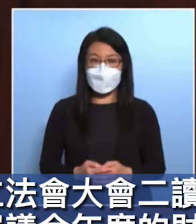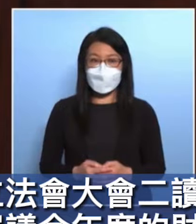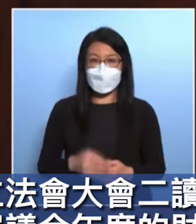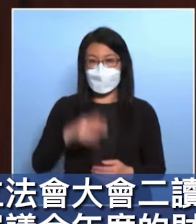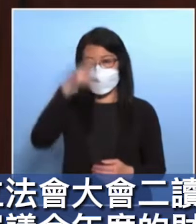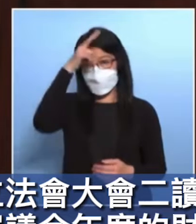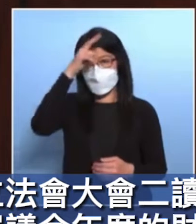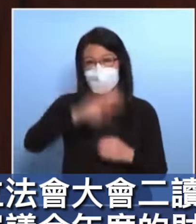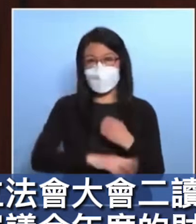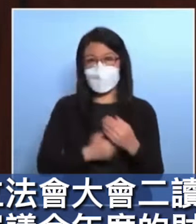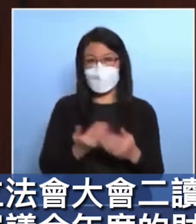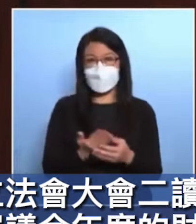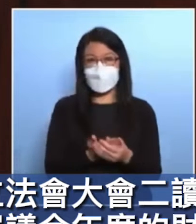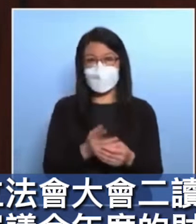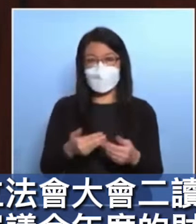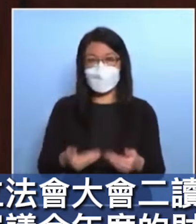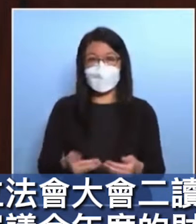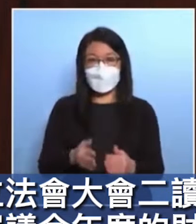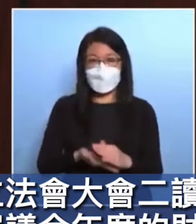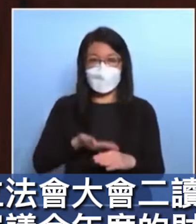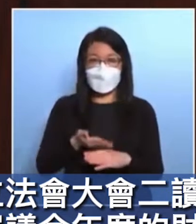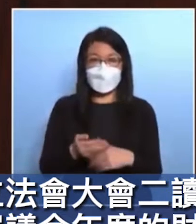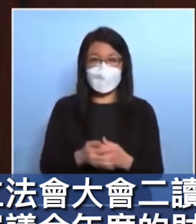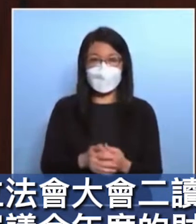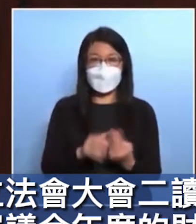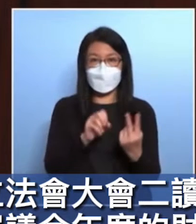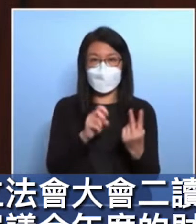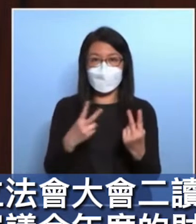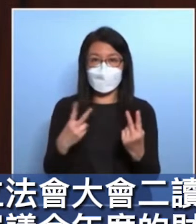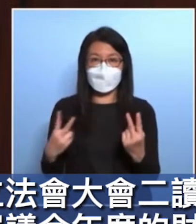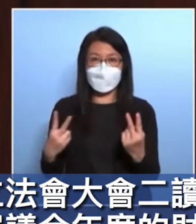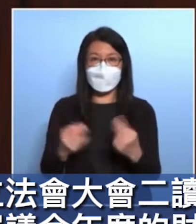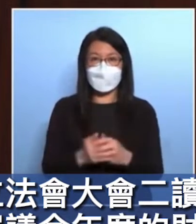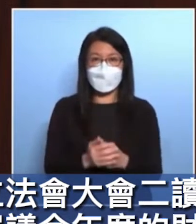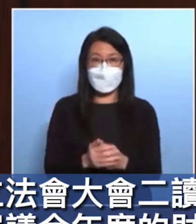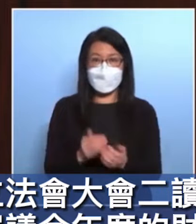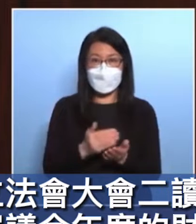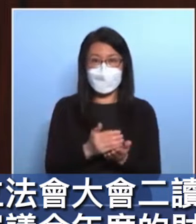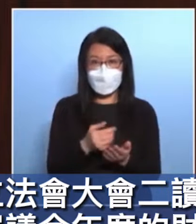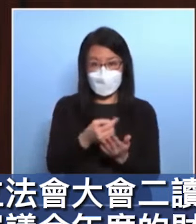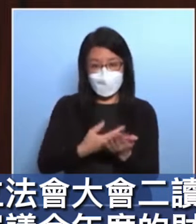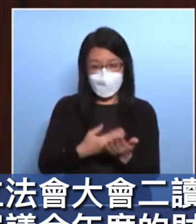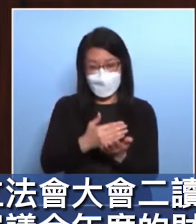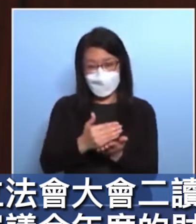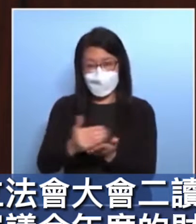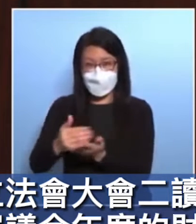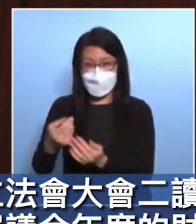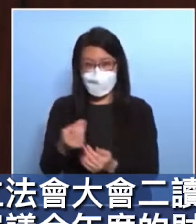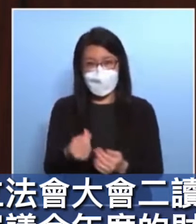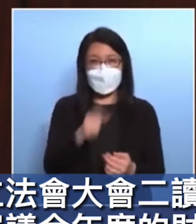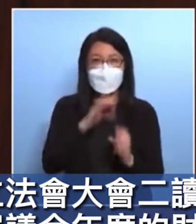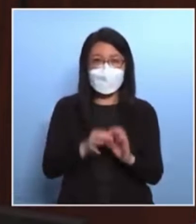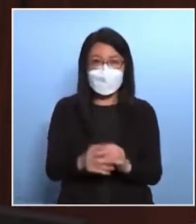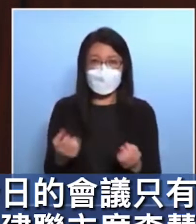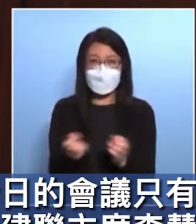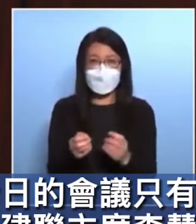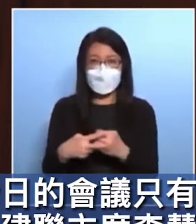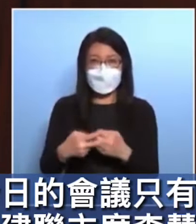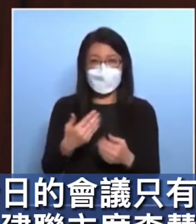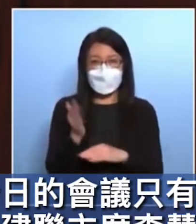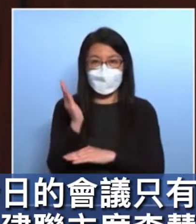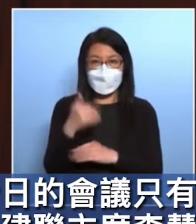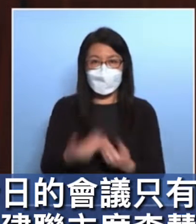政府法案：本會恢復《2022年撥款條例草案》的二讀辯論。